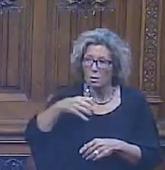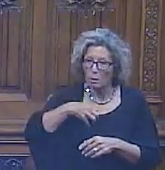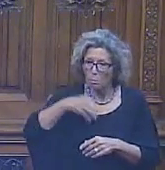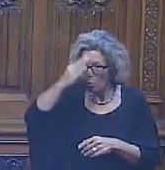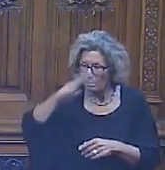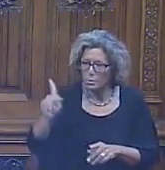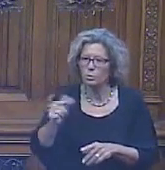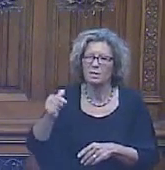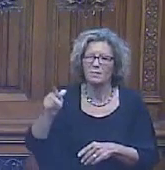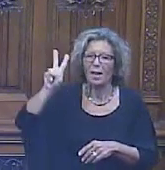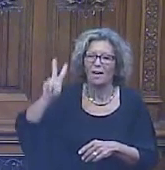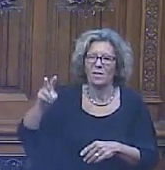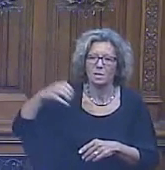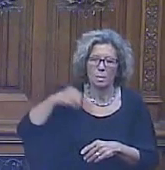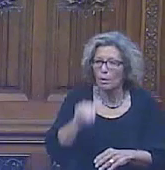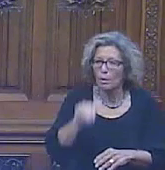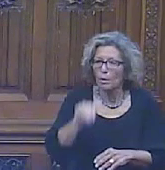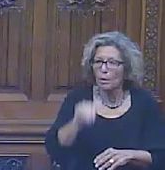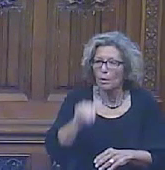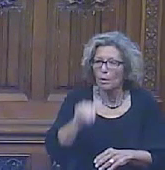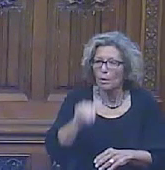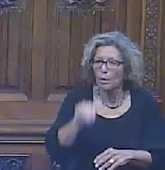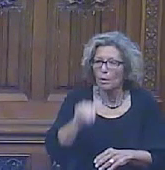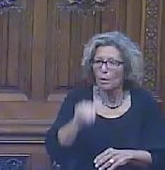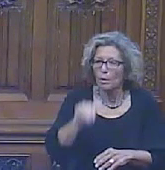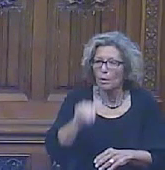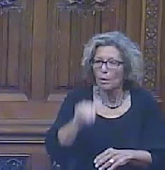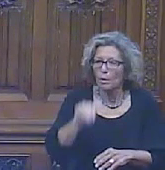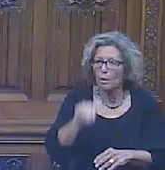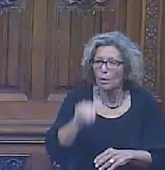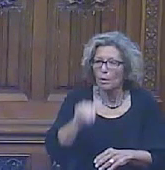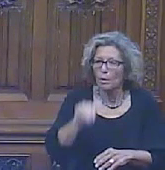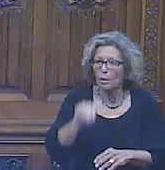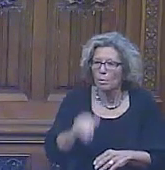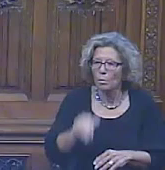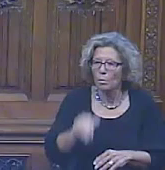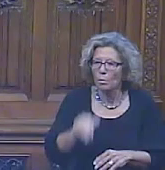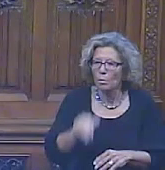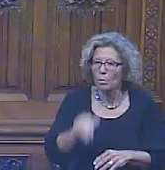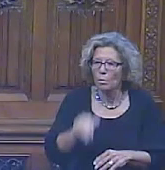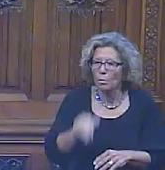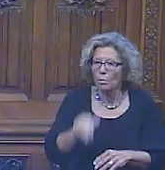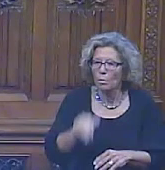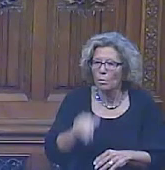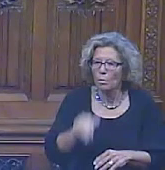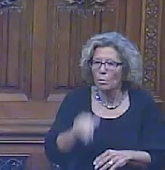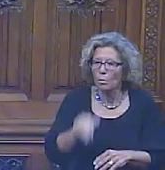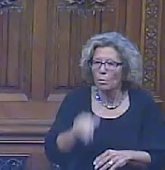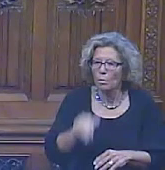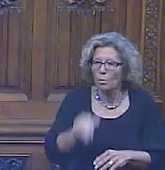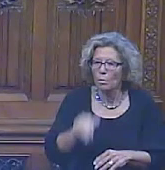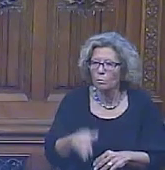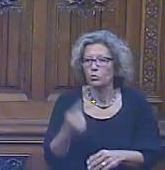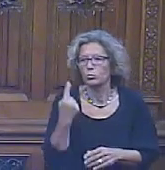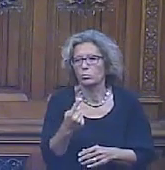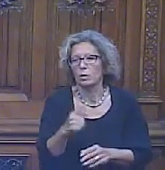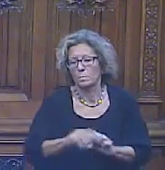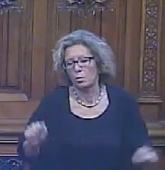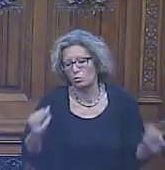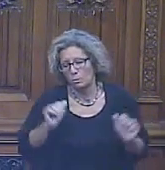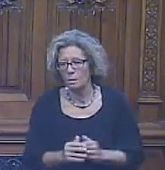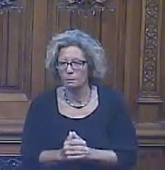die beiden Vizebürgermeisterinnen scheinen Zeit zu finden, so einer wichtigen Sitzung zu folgen. Aber wie gesagt, das müssen Sie mit sich